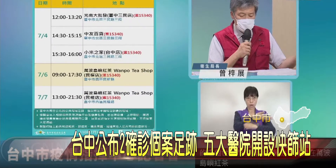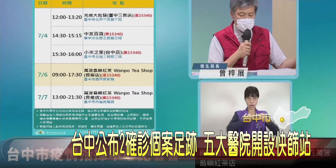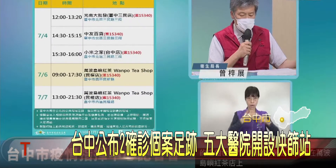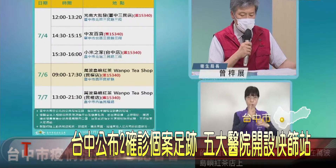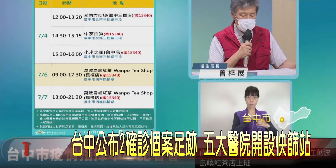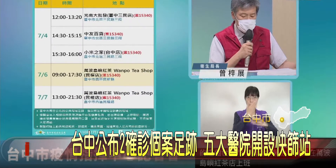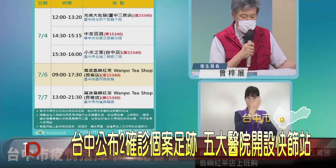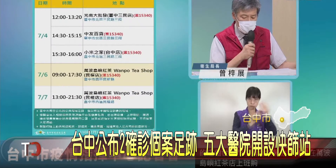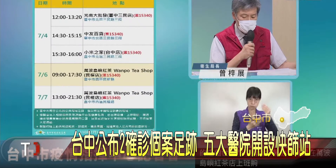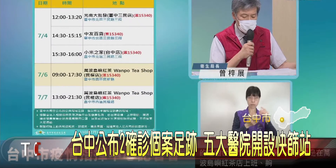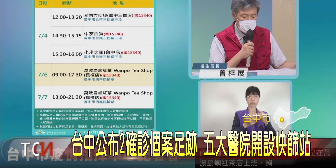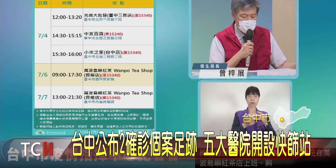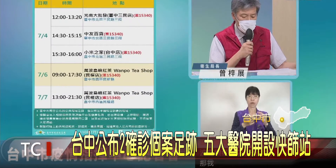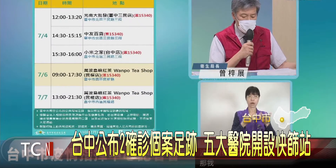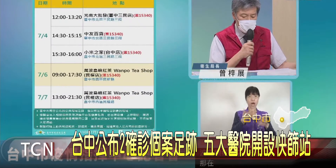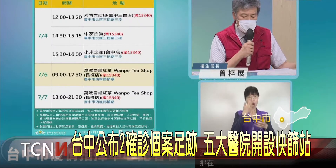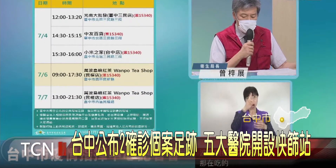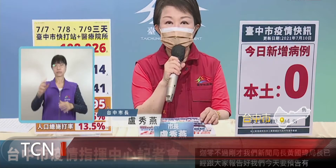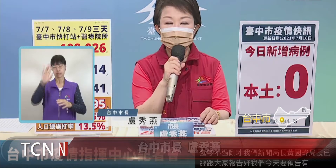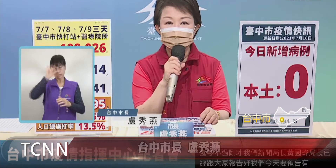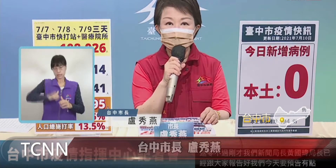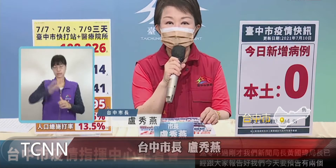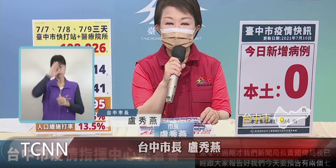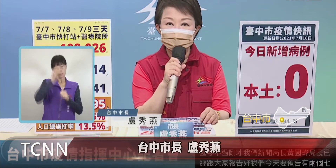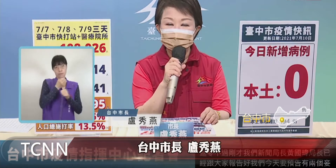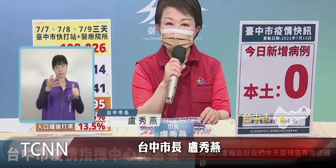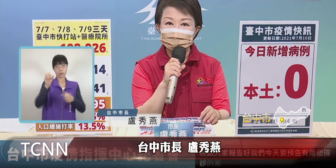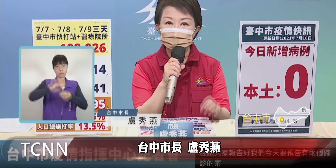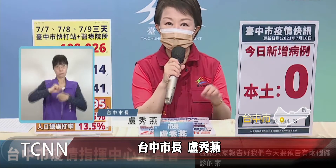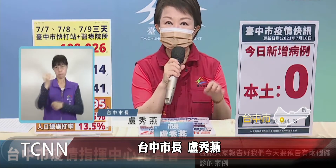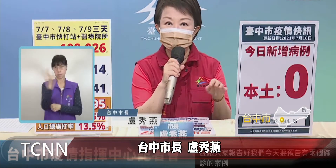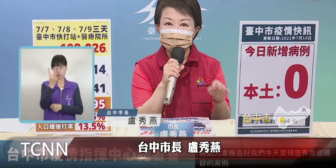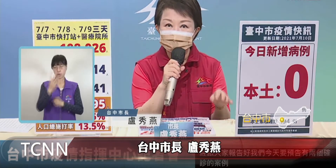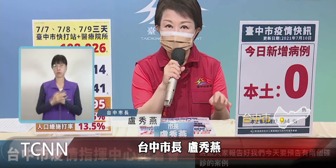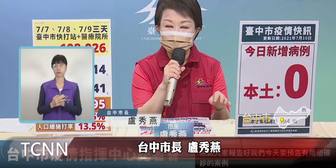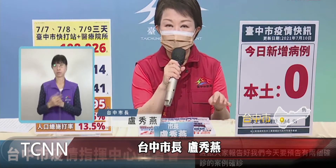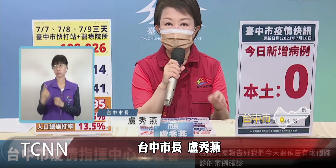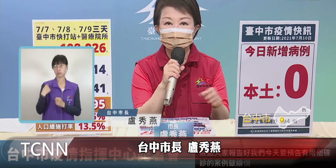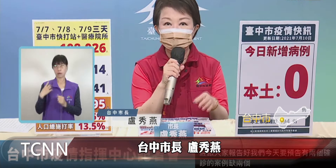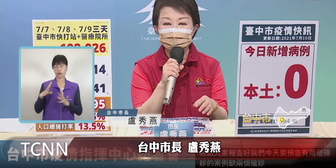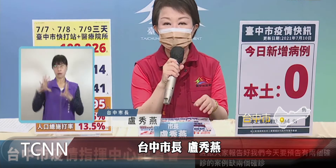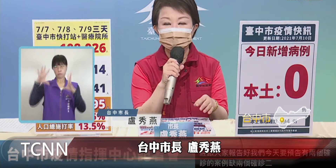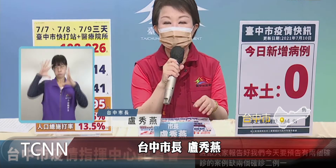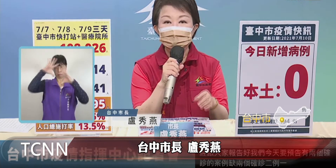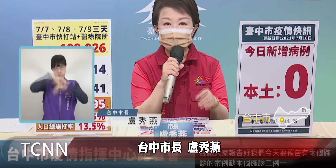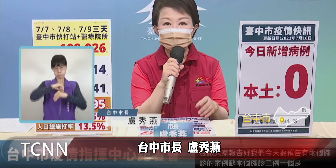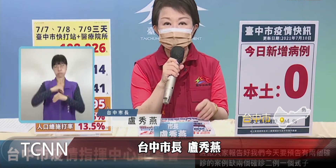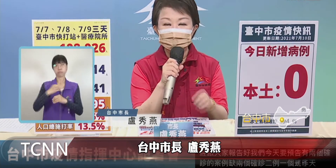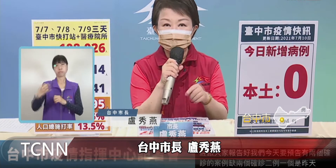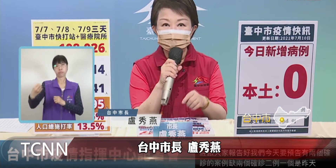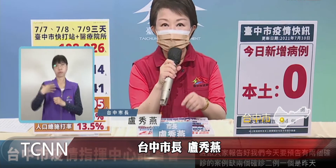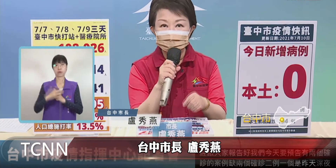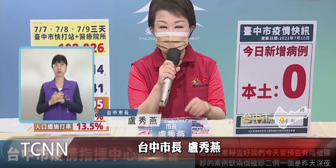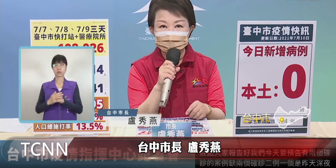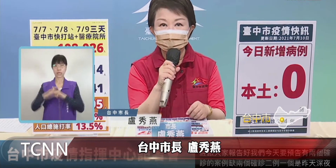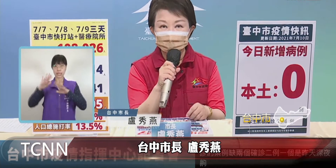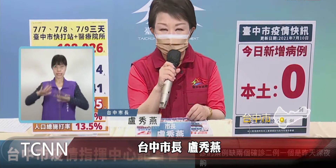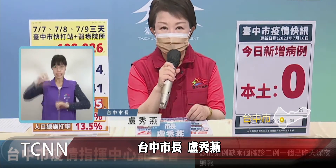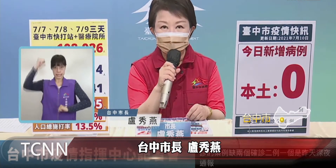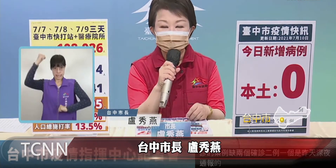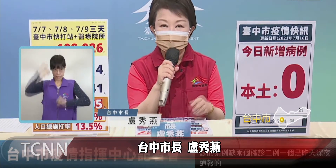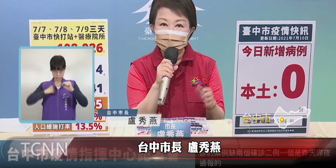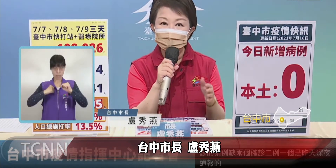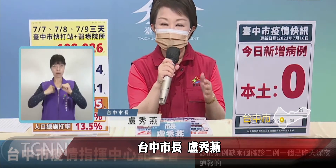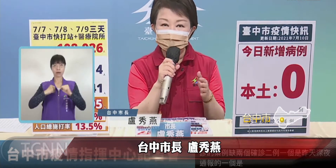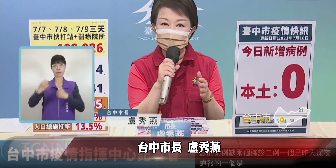疫情再度陷入紧张。 这2个确诊案例，一个是昨天深夜通报的，一个是今天早上通